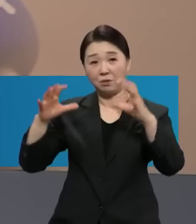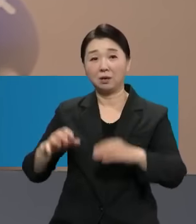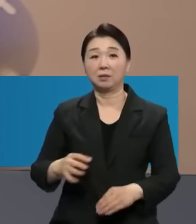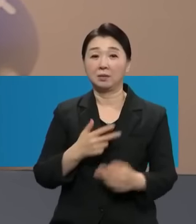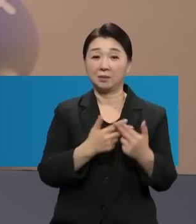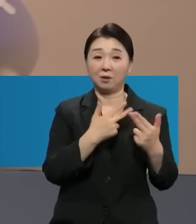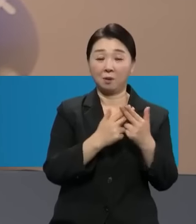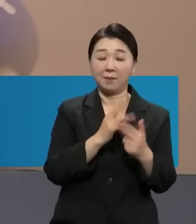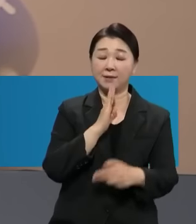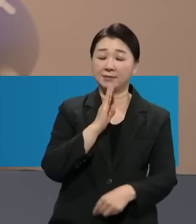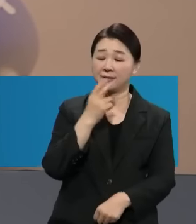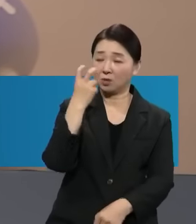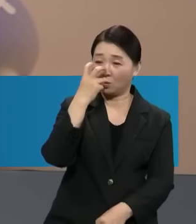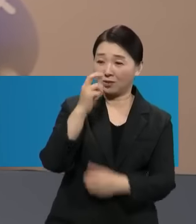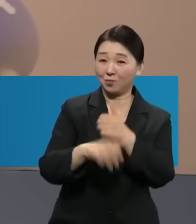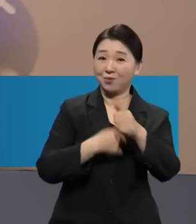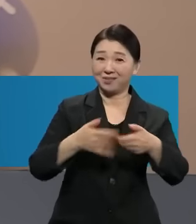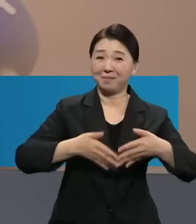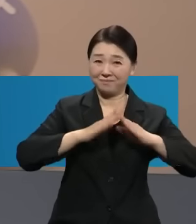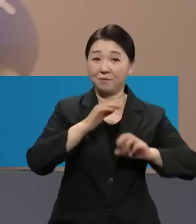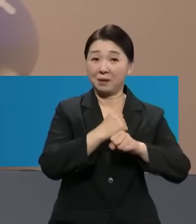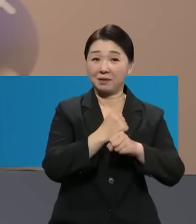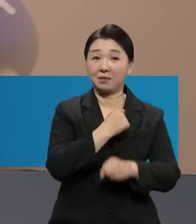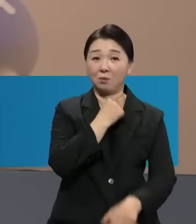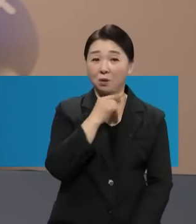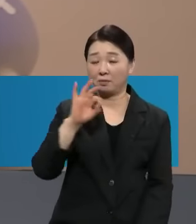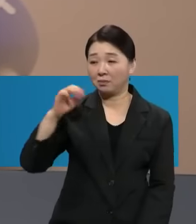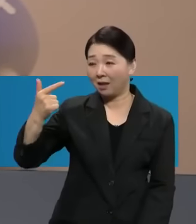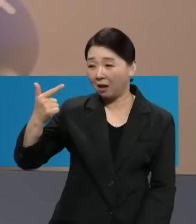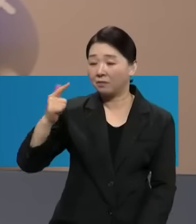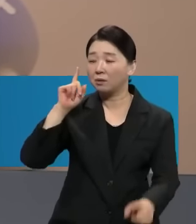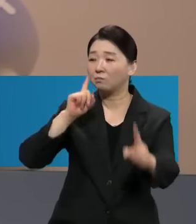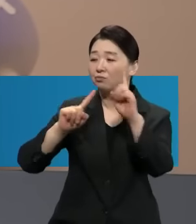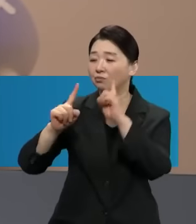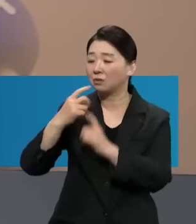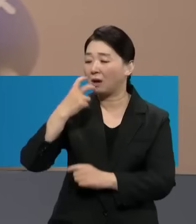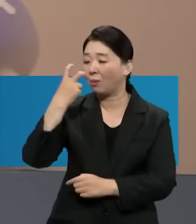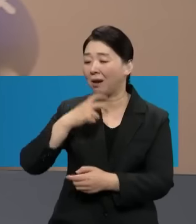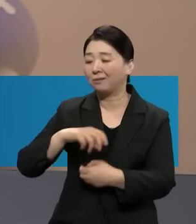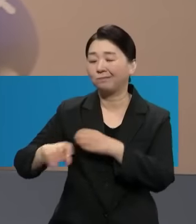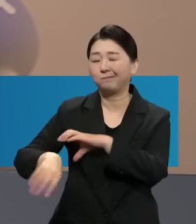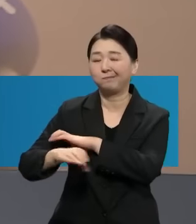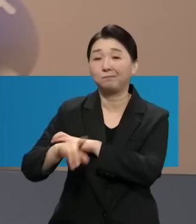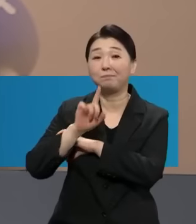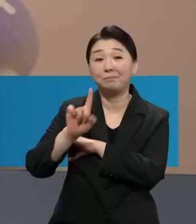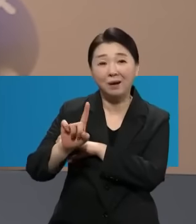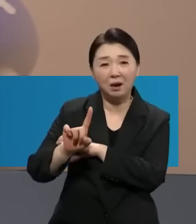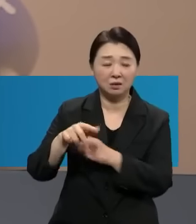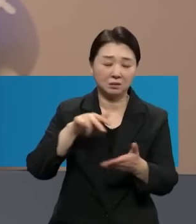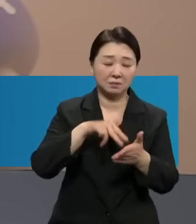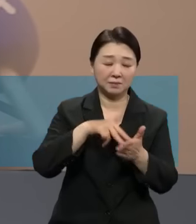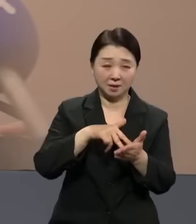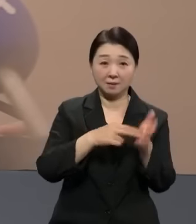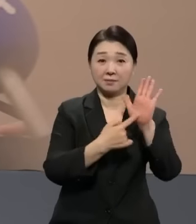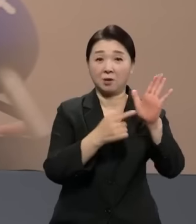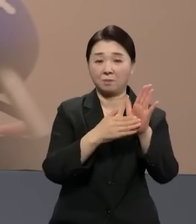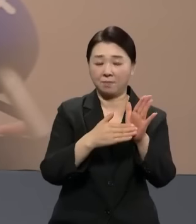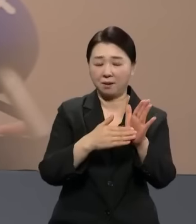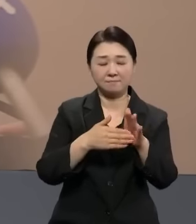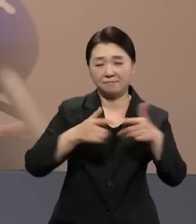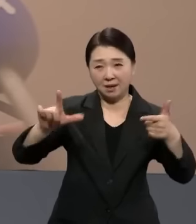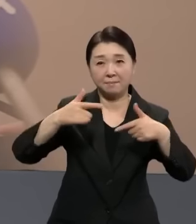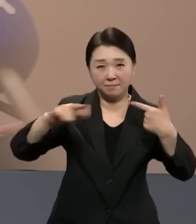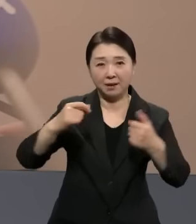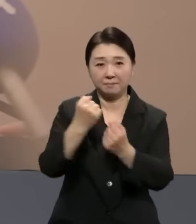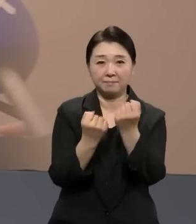협회는 진상조사위원회를 꾸리겠다고 했는데 안 선수의 부상을 소홀하게 관리했다는 주장에 대해선 입장문을 내고 적극